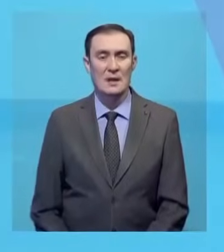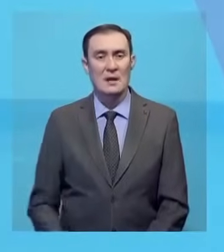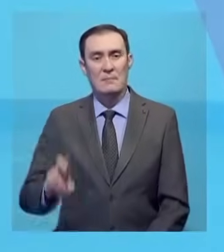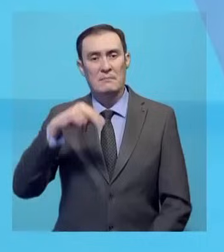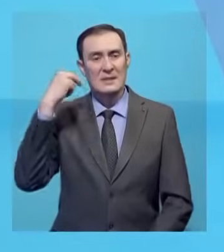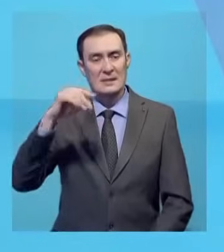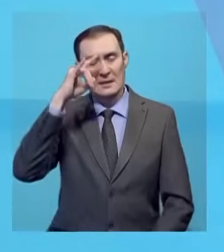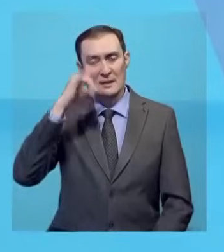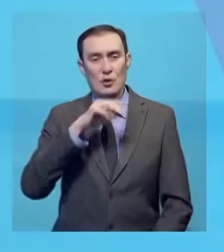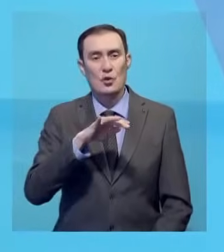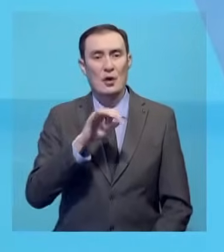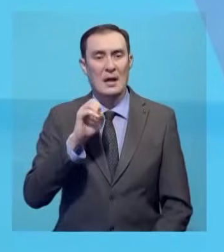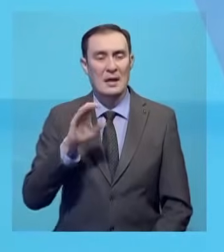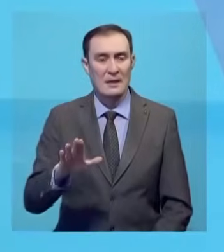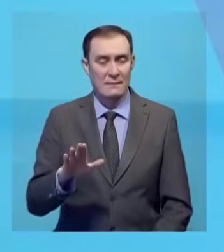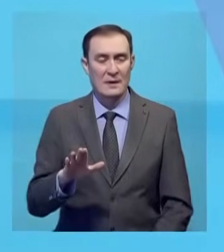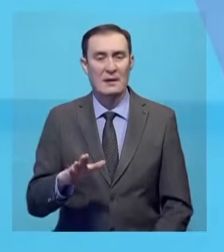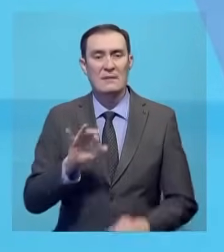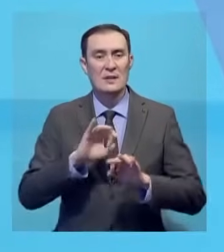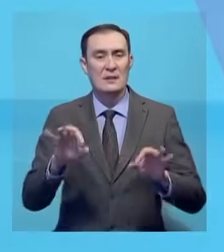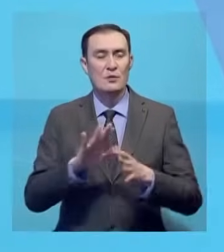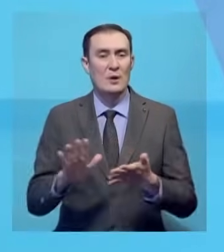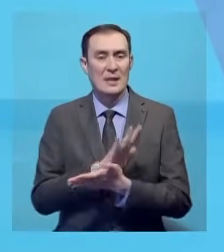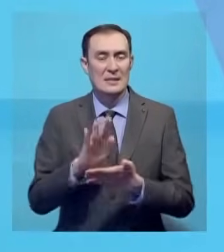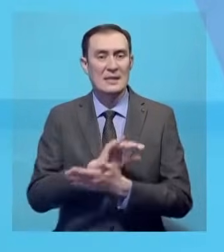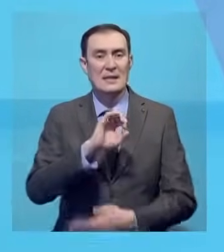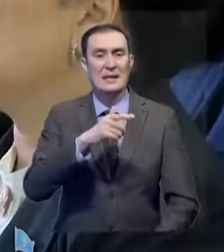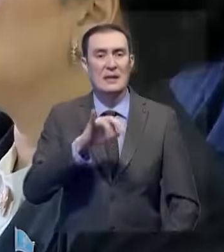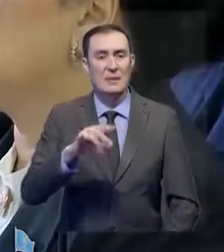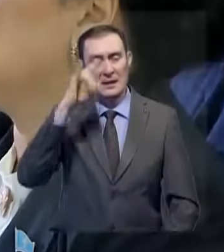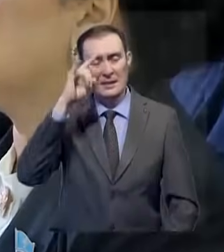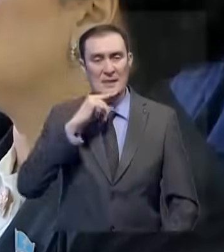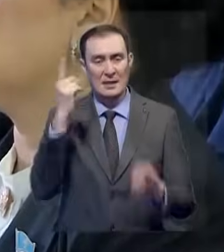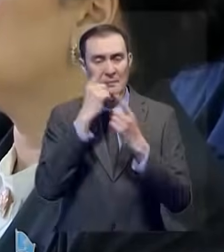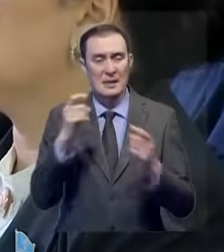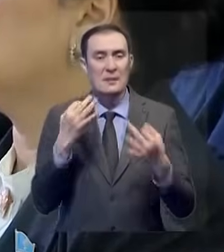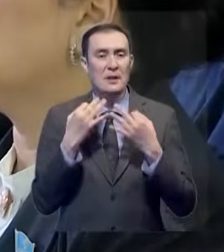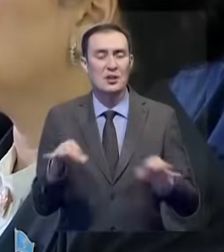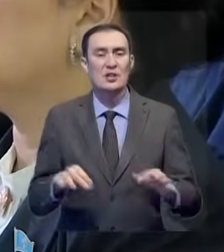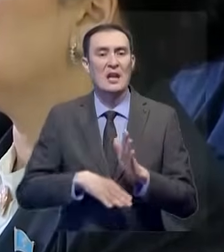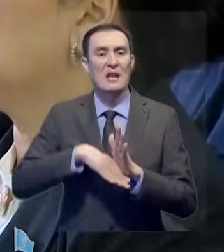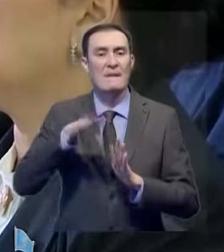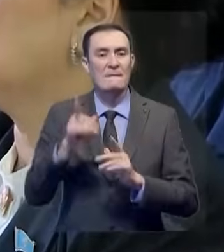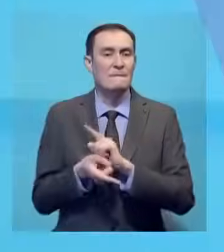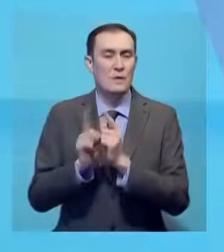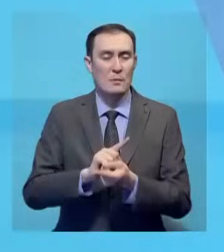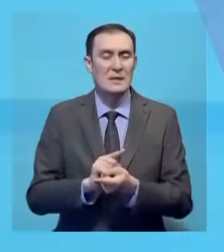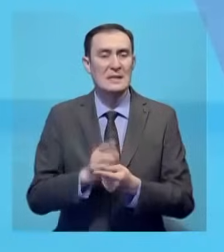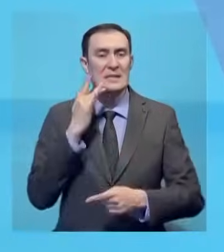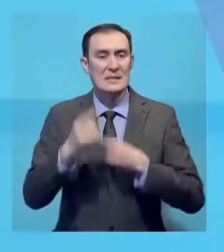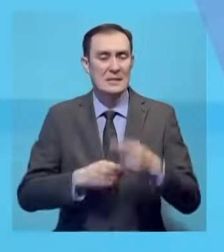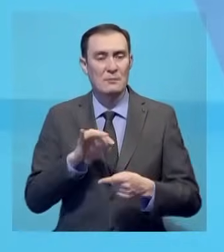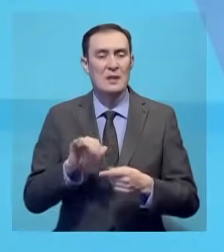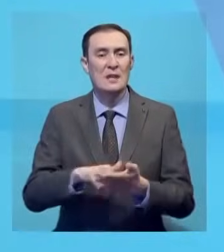Президент Казахстана Касым Жомарт Кемелевич Токаев в интервью газете «Егемен Казахстан» отметил, что демократические реформы носят не только системный,